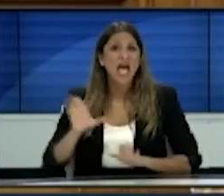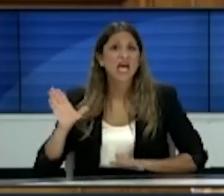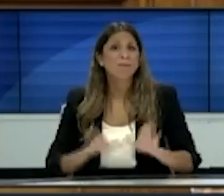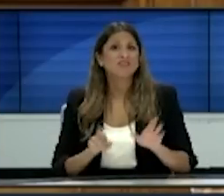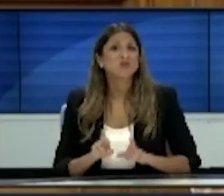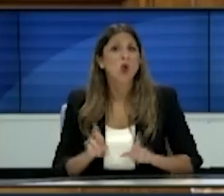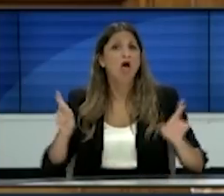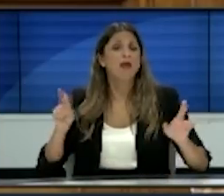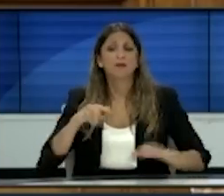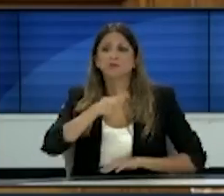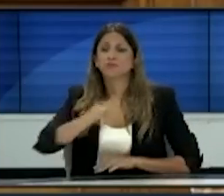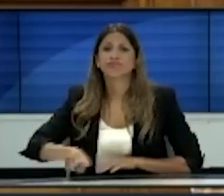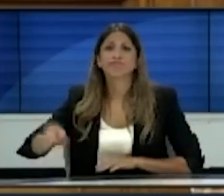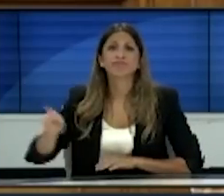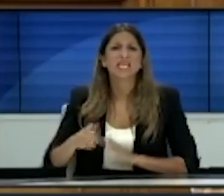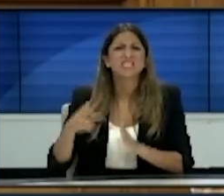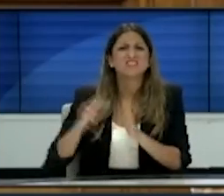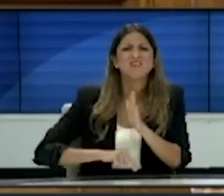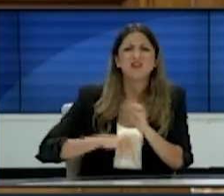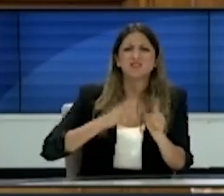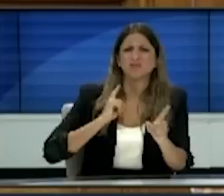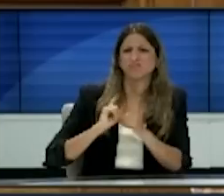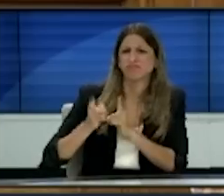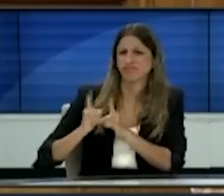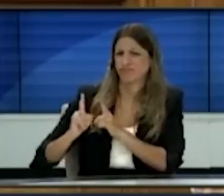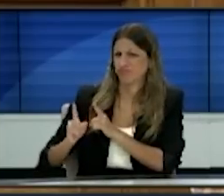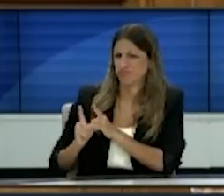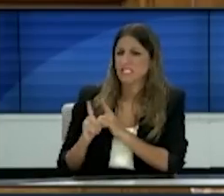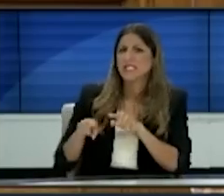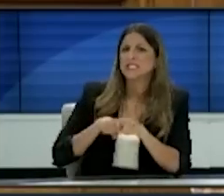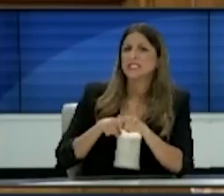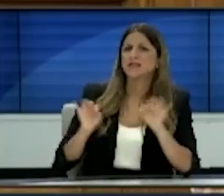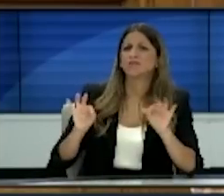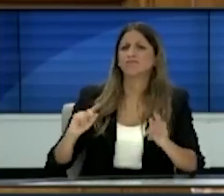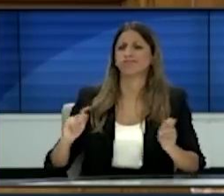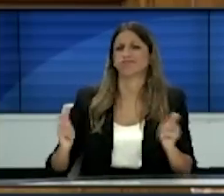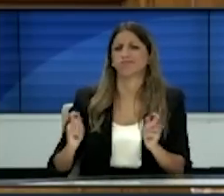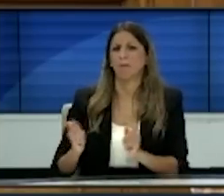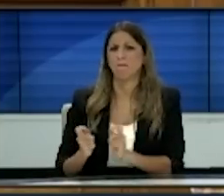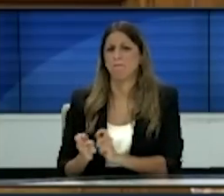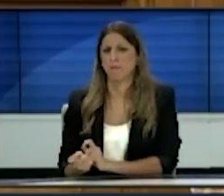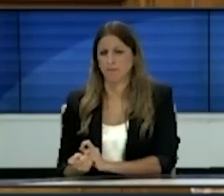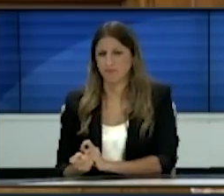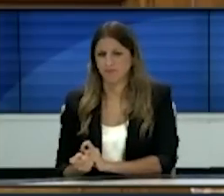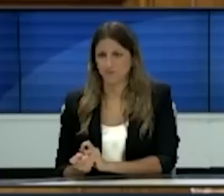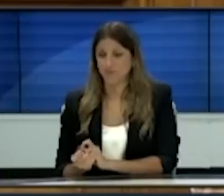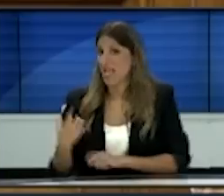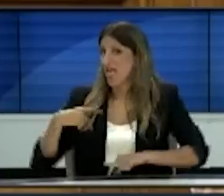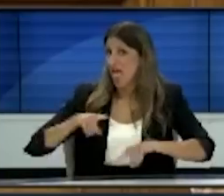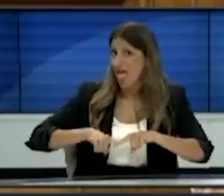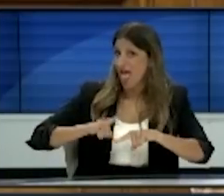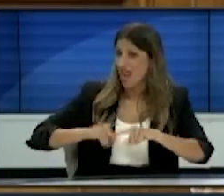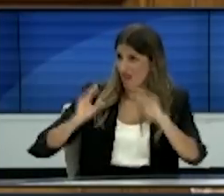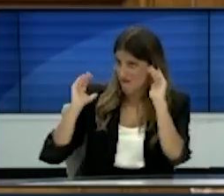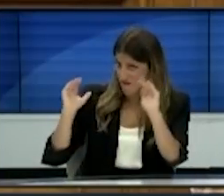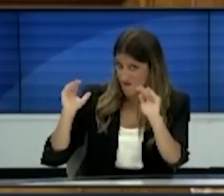ενέργειας και όλων των συμβάσεων που καθορίζουν τις ρήτρες αναπροσαρμογής, χωρίς απόσυρση της χώρας από